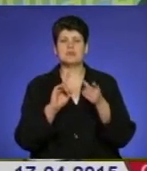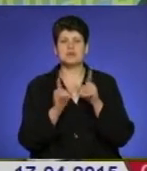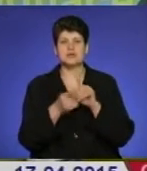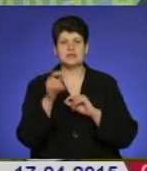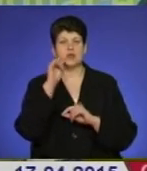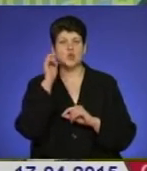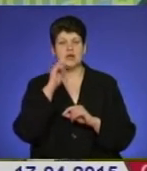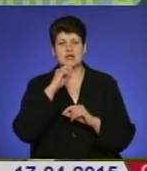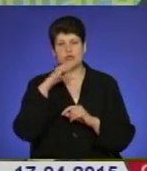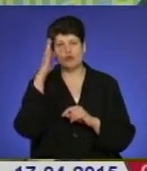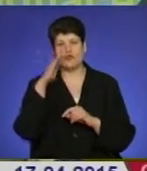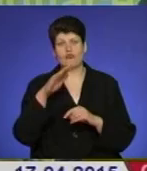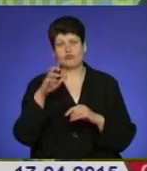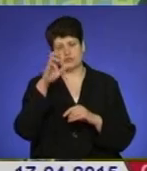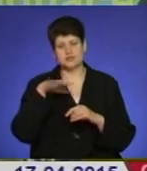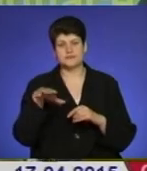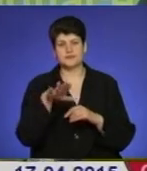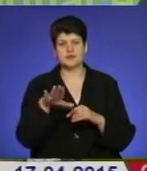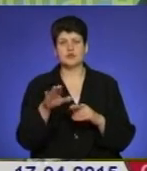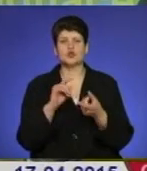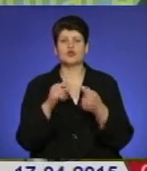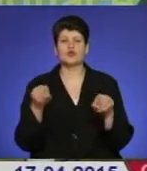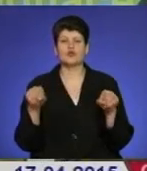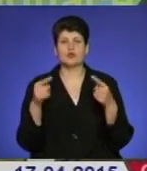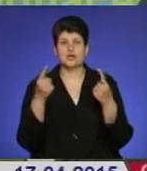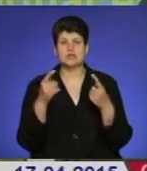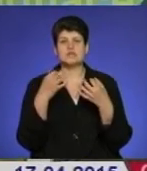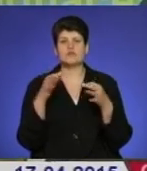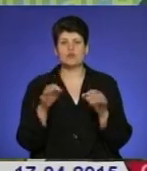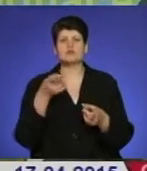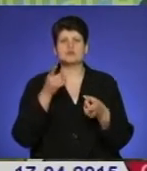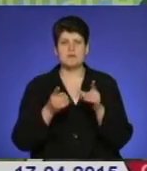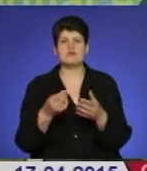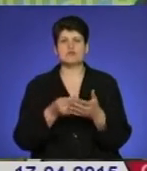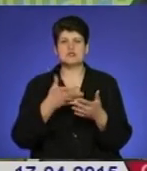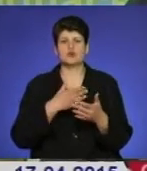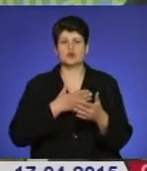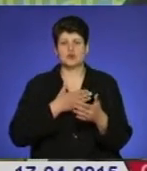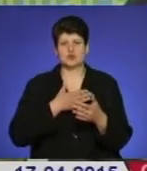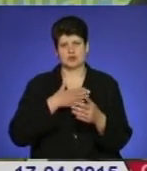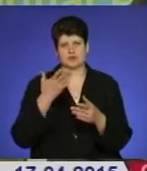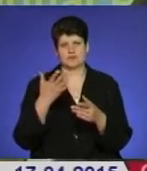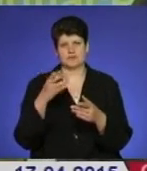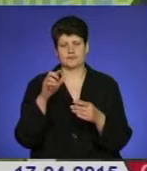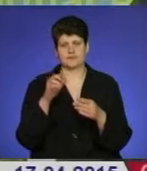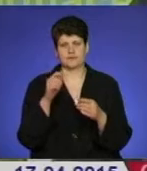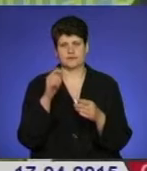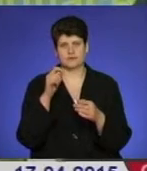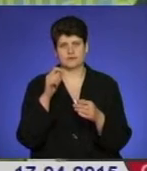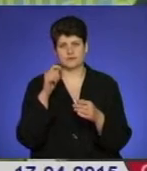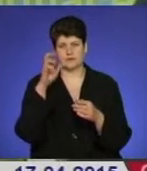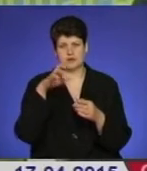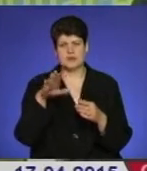батьківщину, насправді створити свободу справжньою цінністю для нашого суспільства. Наша фракція